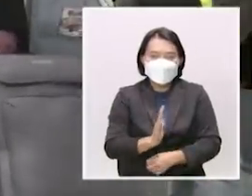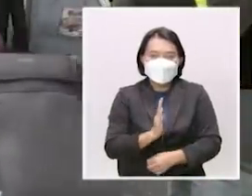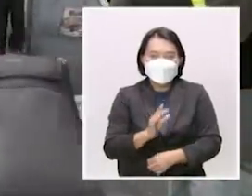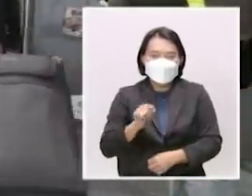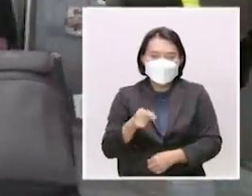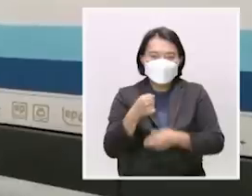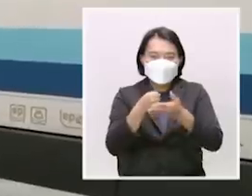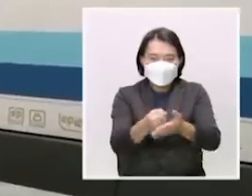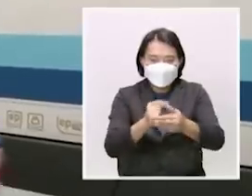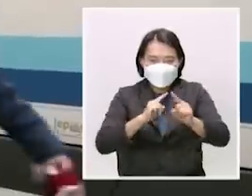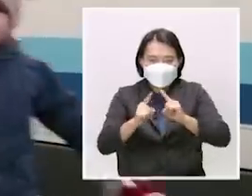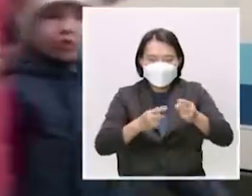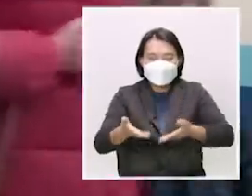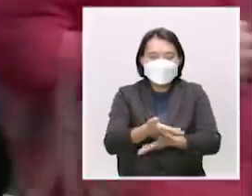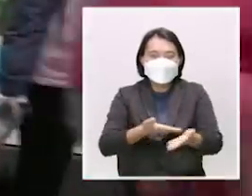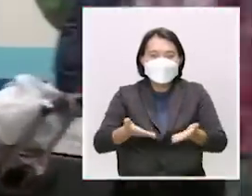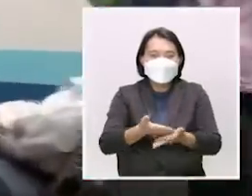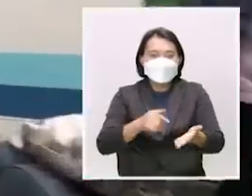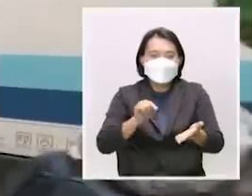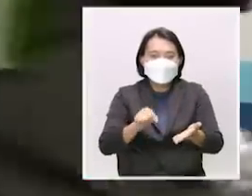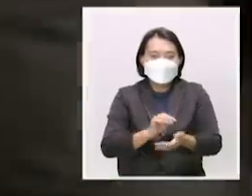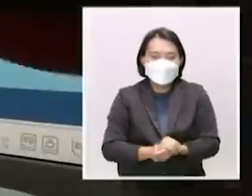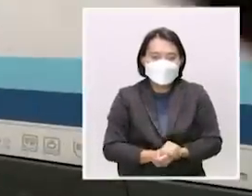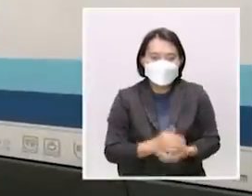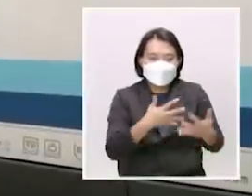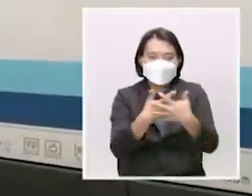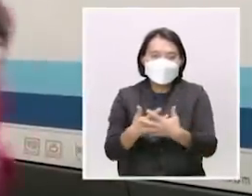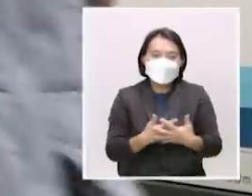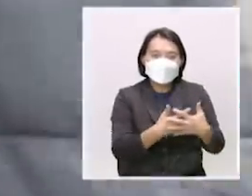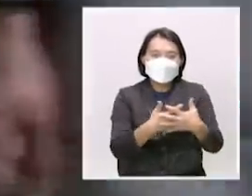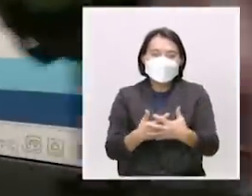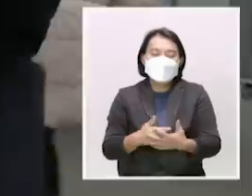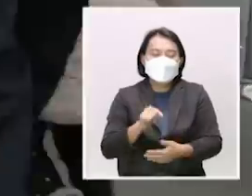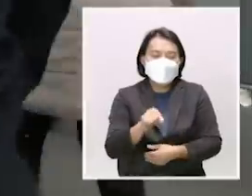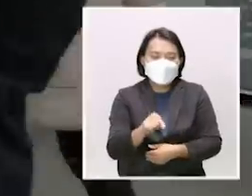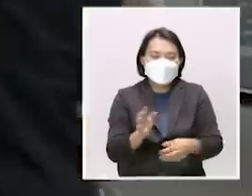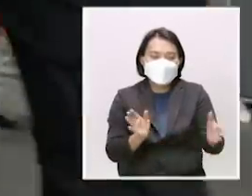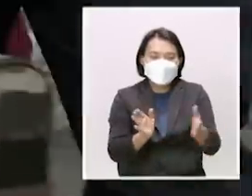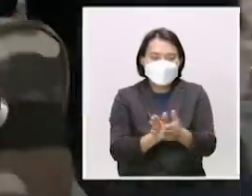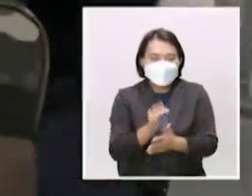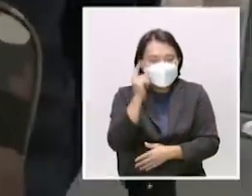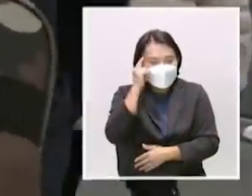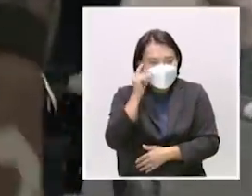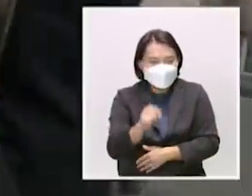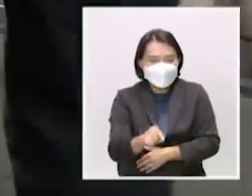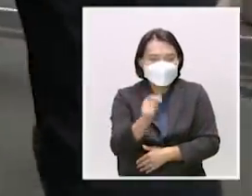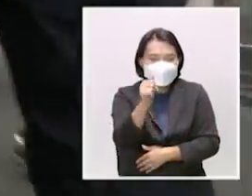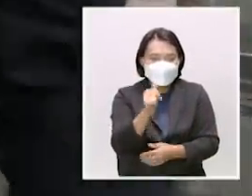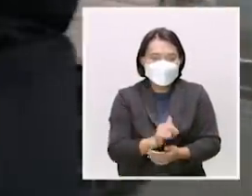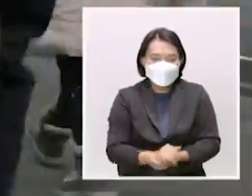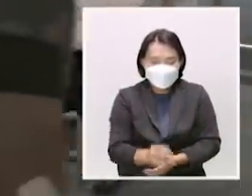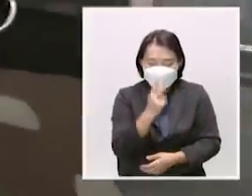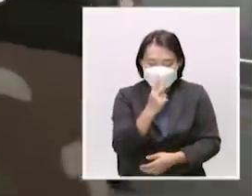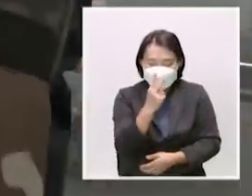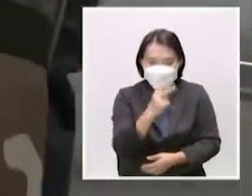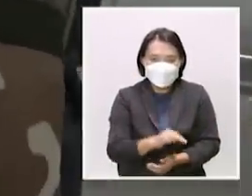อตตัเจ Lean 25 จีนและสารัดเอาด้วยที่มดต ต้องจบตามอกปมาณน